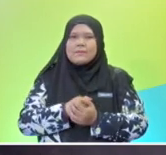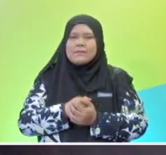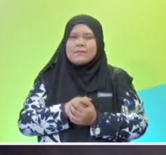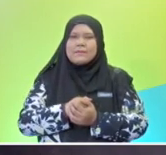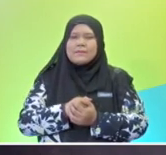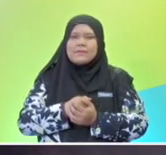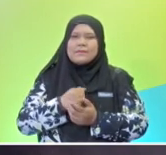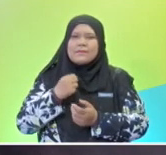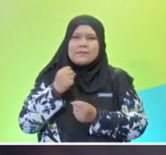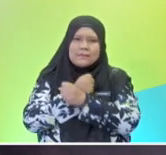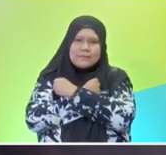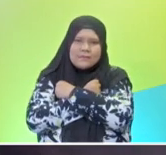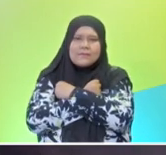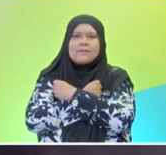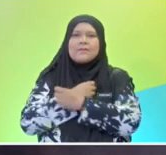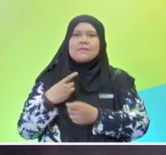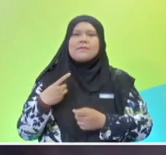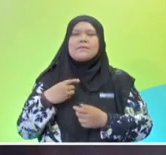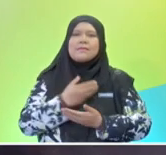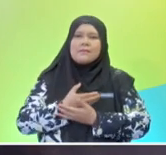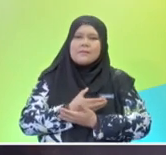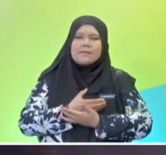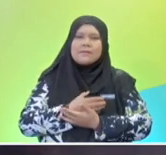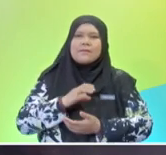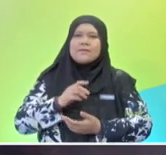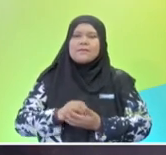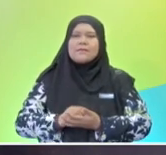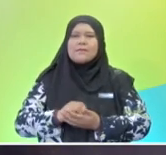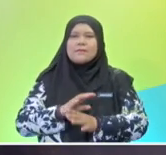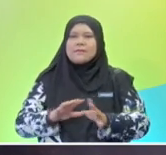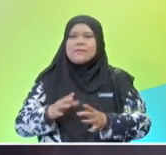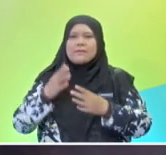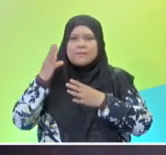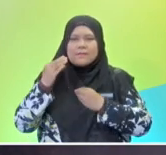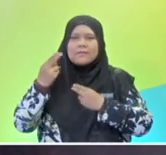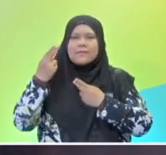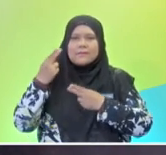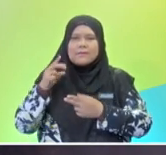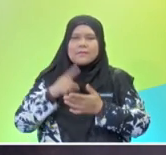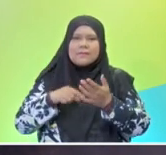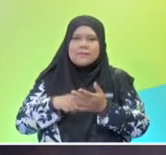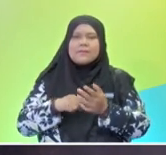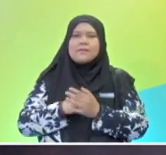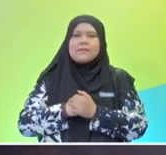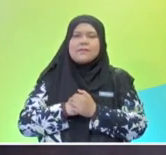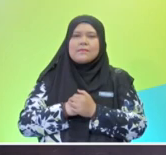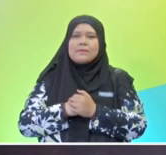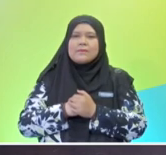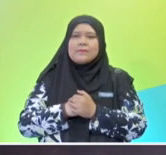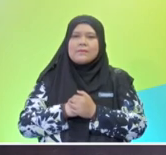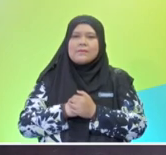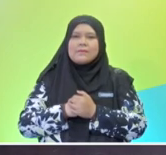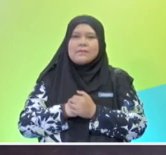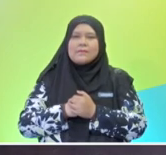yang mereka sayang terhadap kita tanpa mengharapkan apa-apa. Jadi kita perlu sayang pada mereka. Betul cikgu. Cikgu, boleh saya